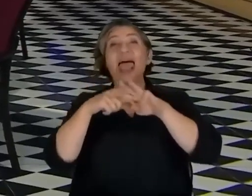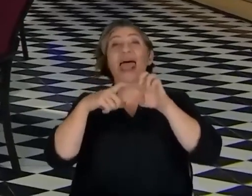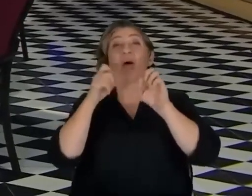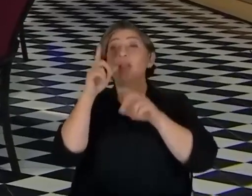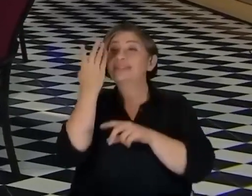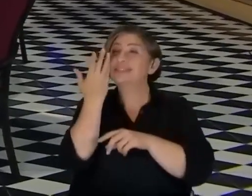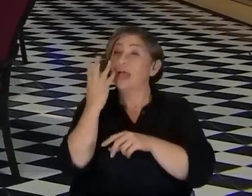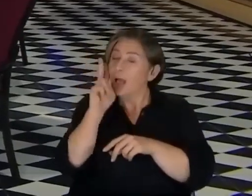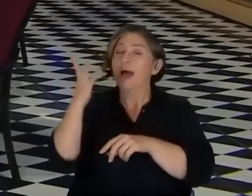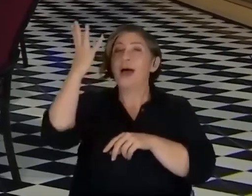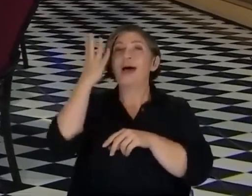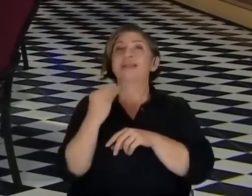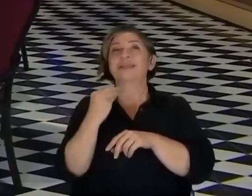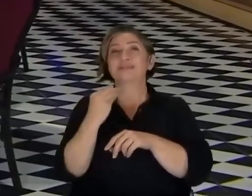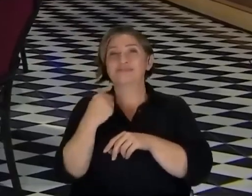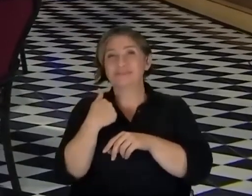anladım.